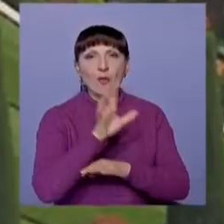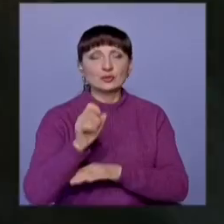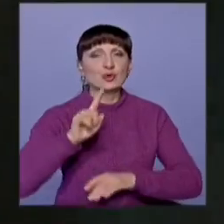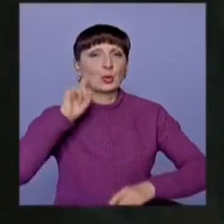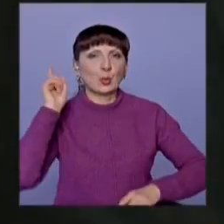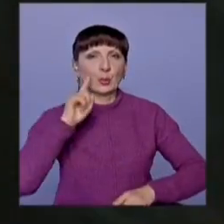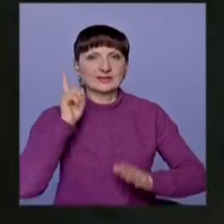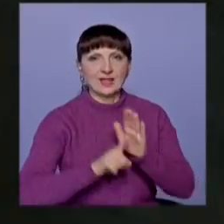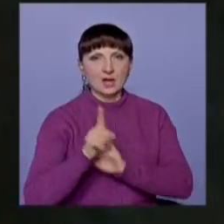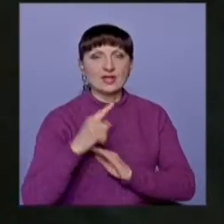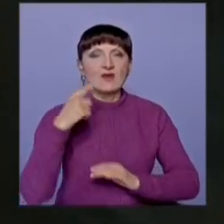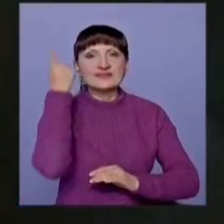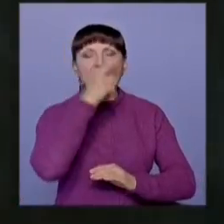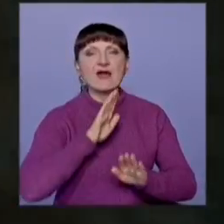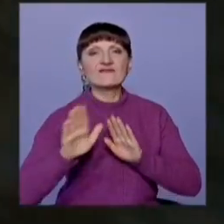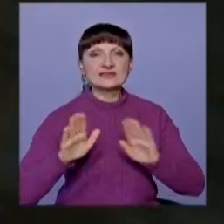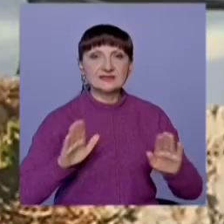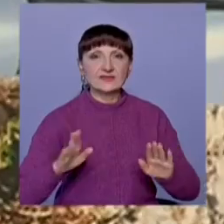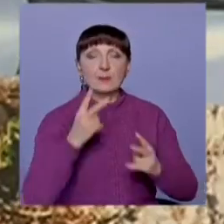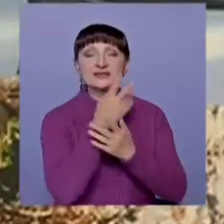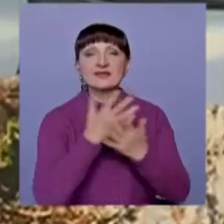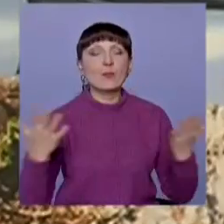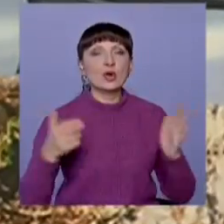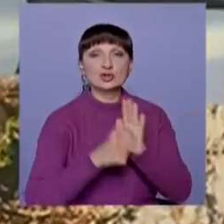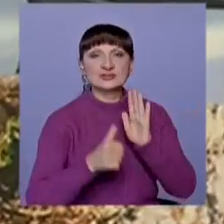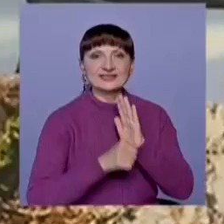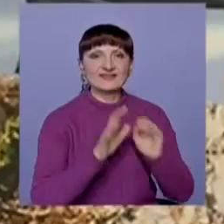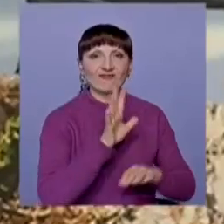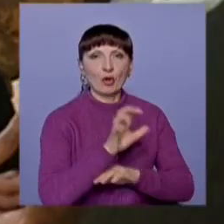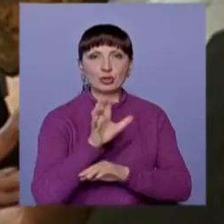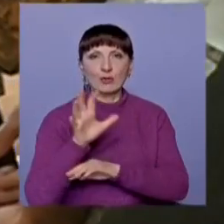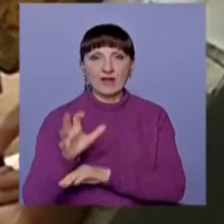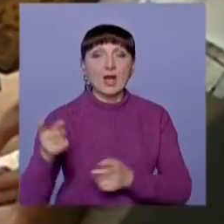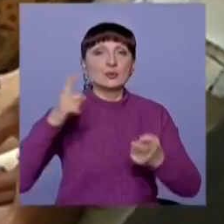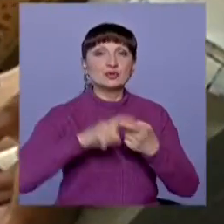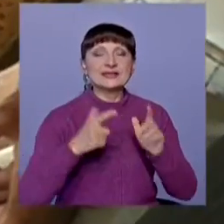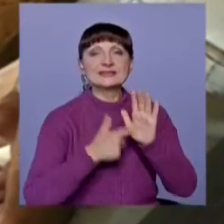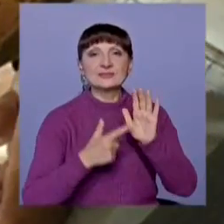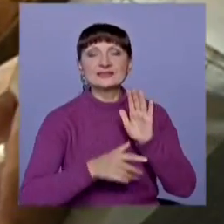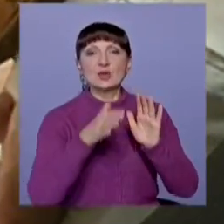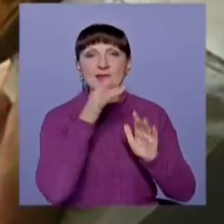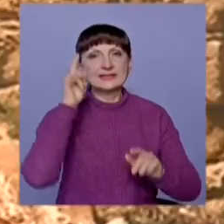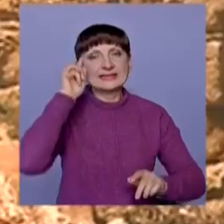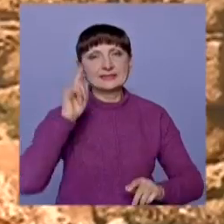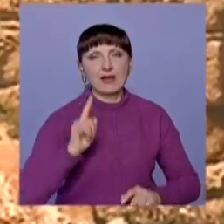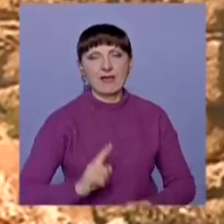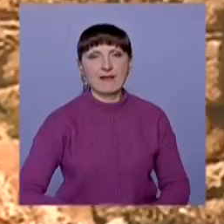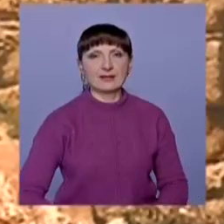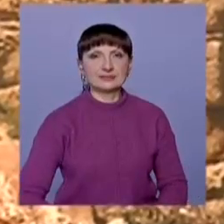юности. Его персональная выставка, где представлены более 60 фотографий, приурочена к 70-летию Израиля.